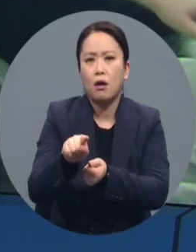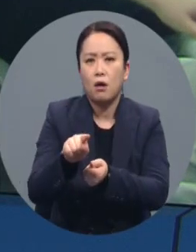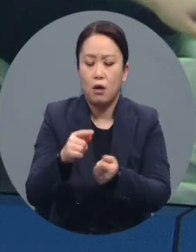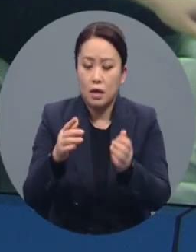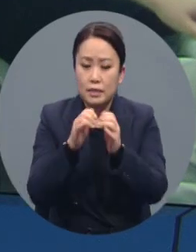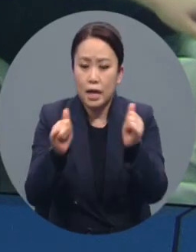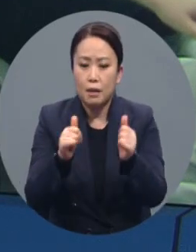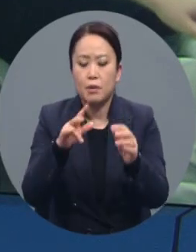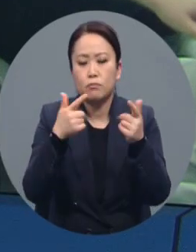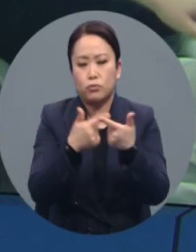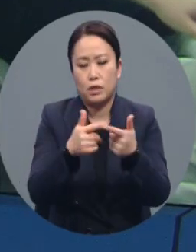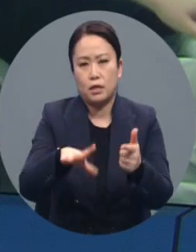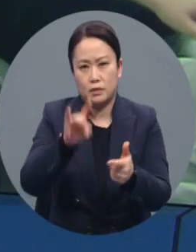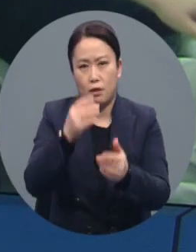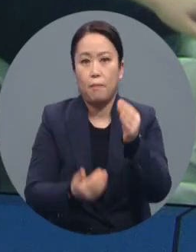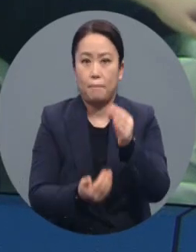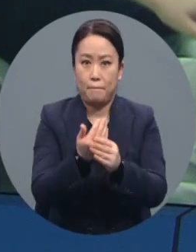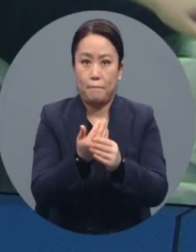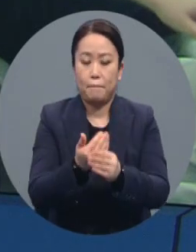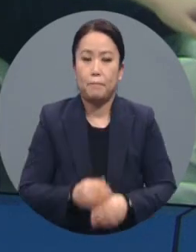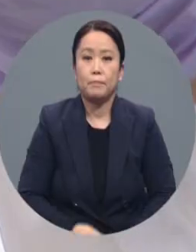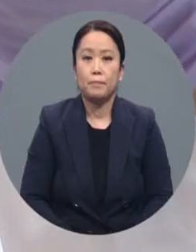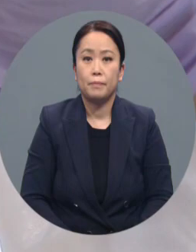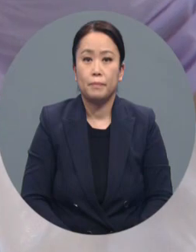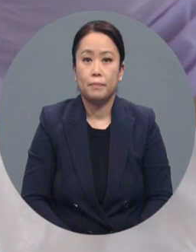발생했습니다 표재민 기자 입니다